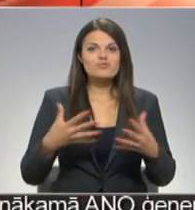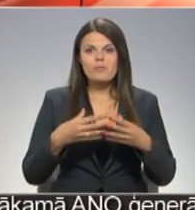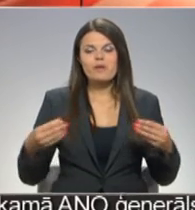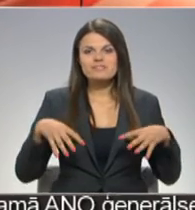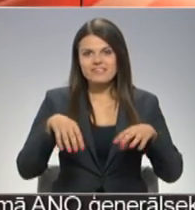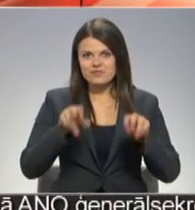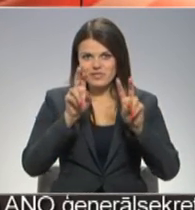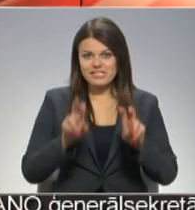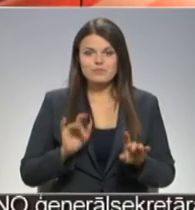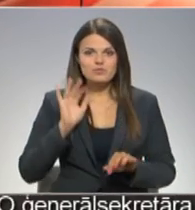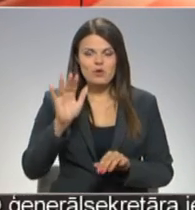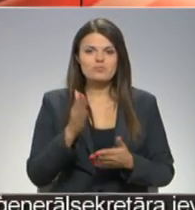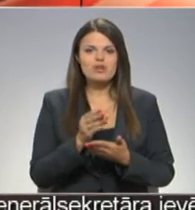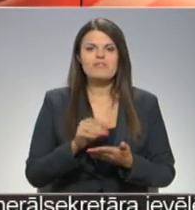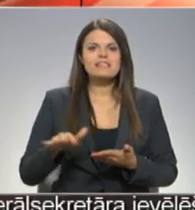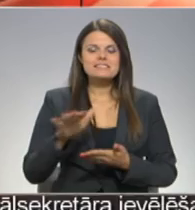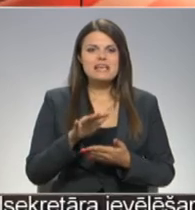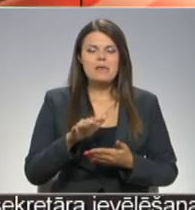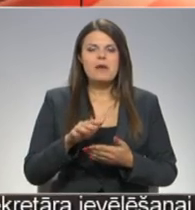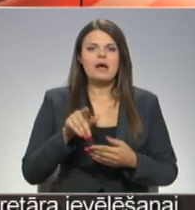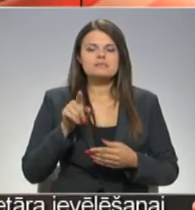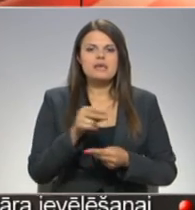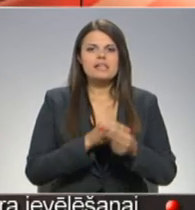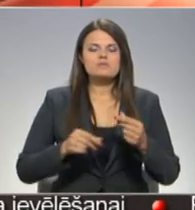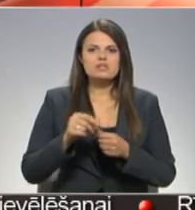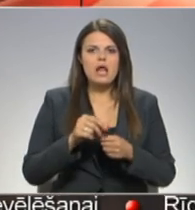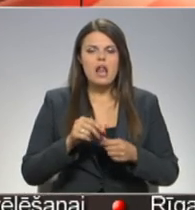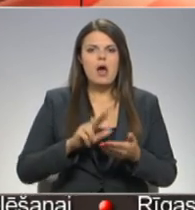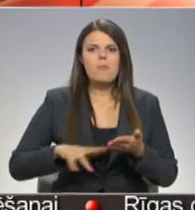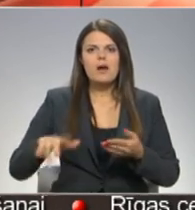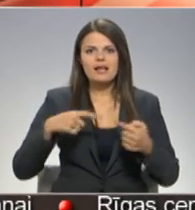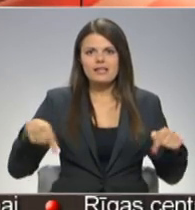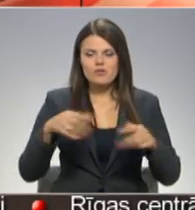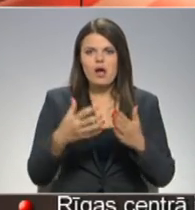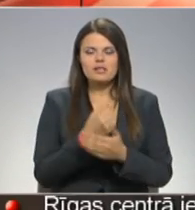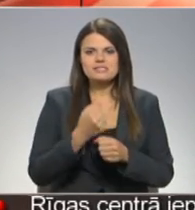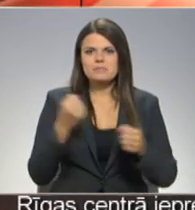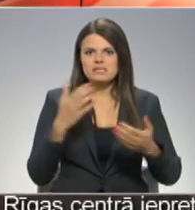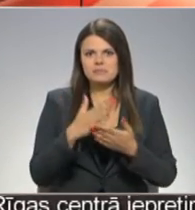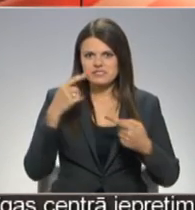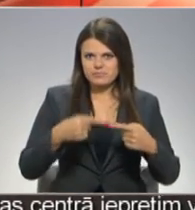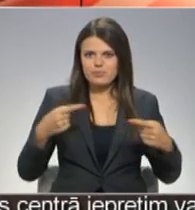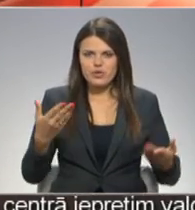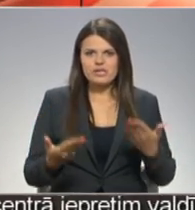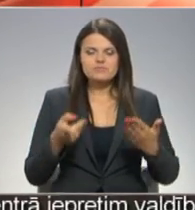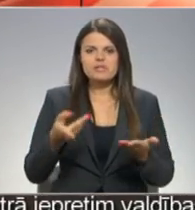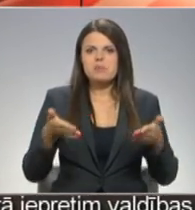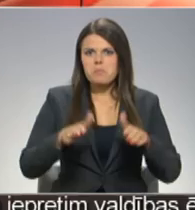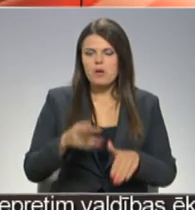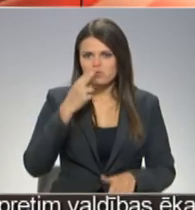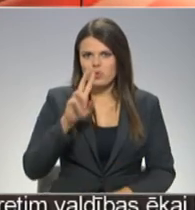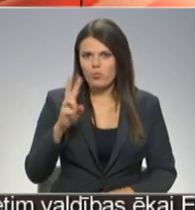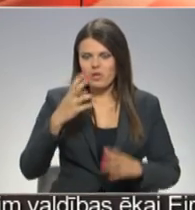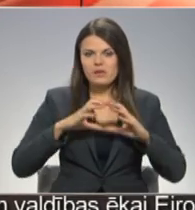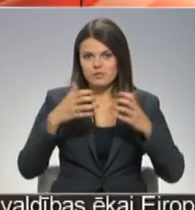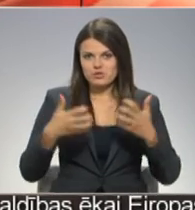Šopavasar veicot izpēti topošajā Vidzemes industriālā parka teritorijā atrasti sprādzienbīstami priekšmeti, iespējams, tie ir palikuši no otrā